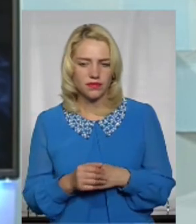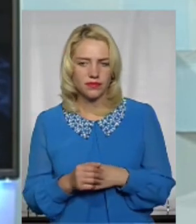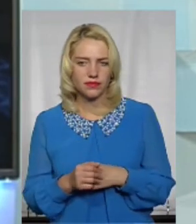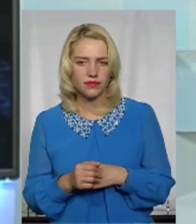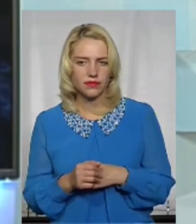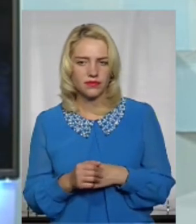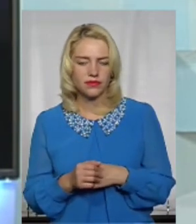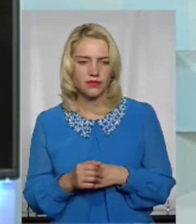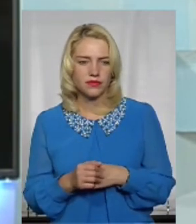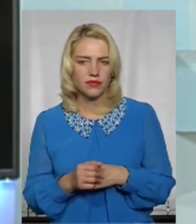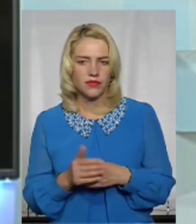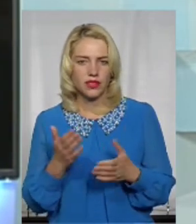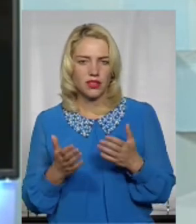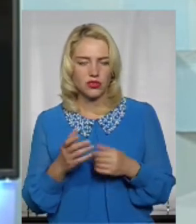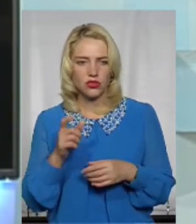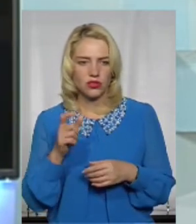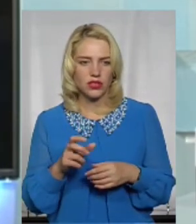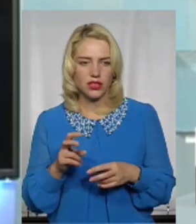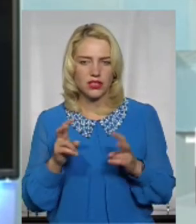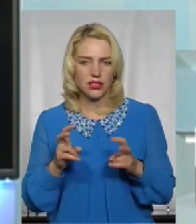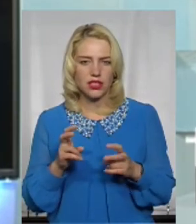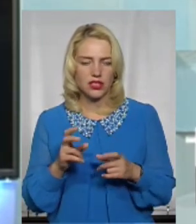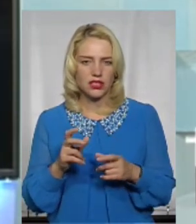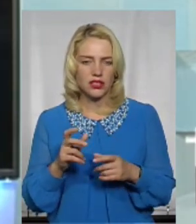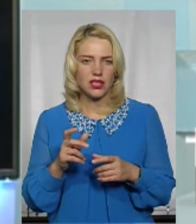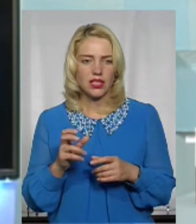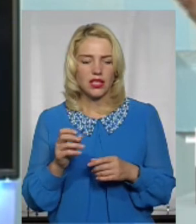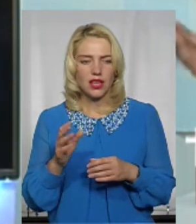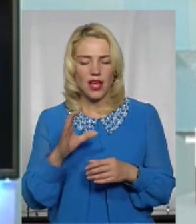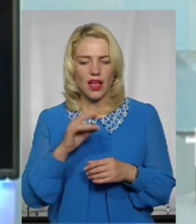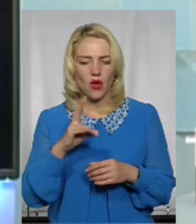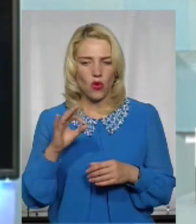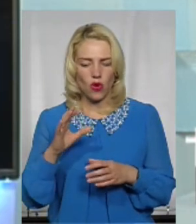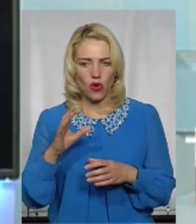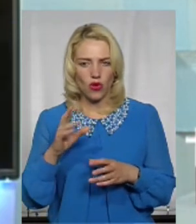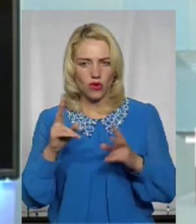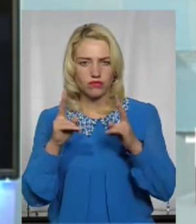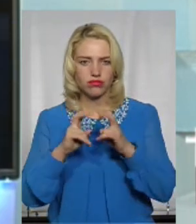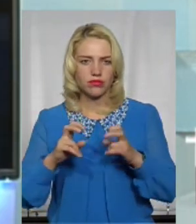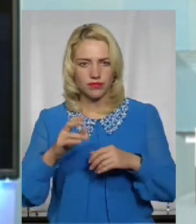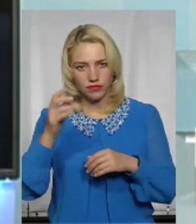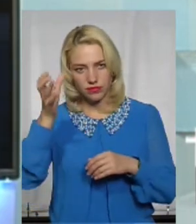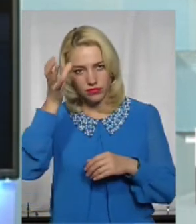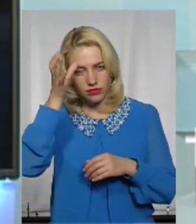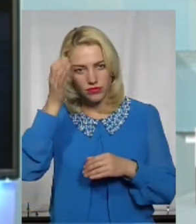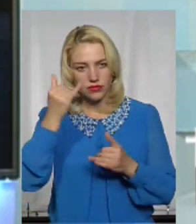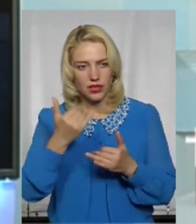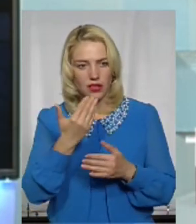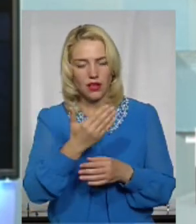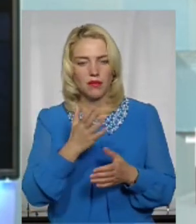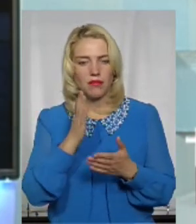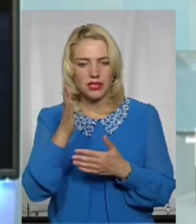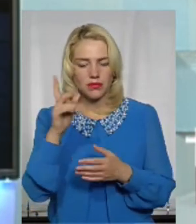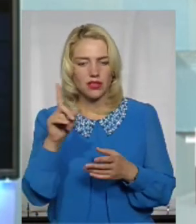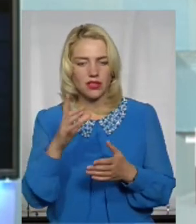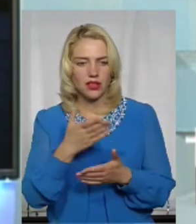час, коли людина сидить з багажом екологічним, яка може дати аналіз ситуації і перспективи, які